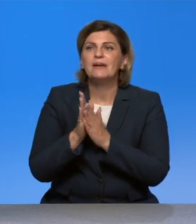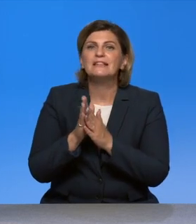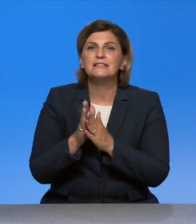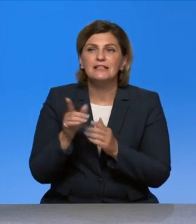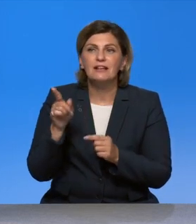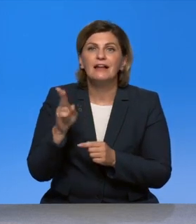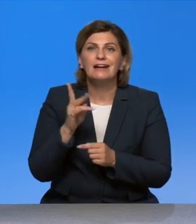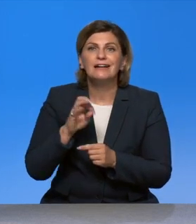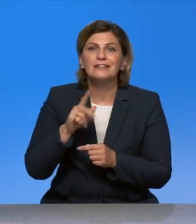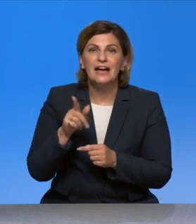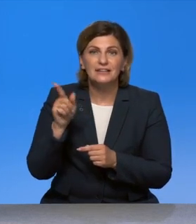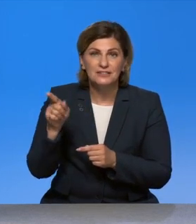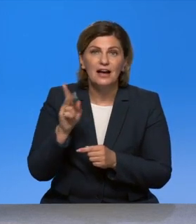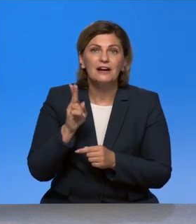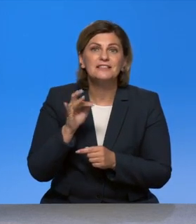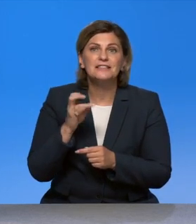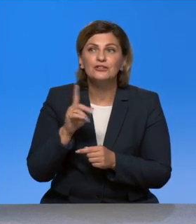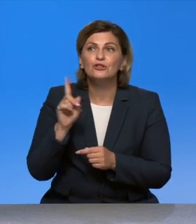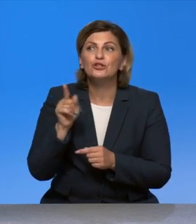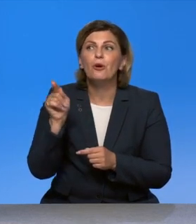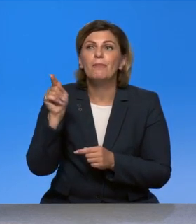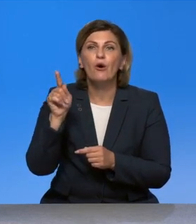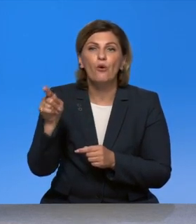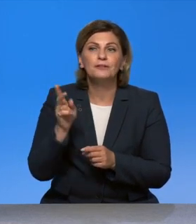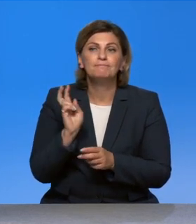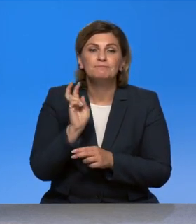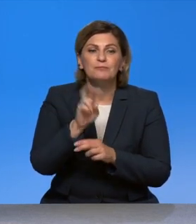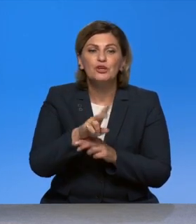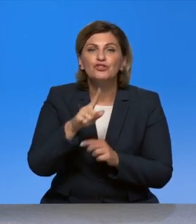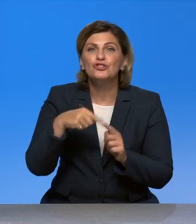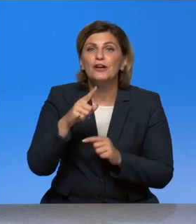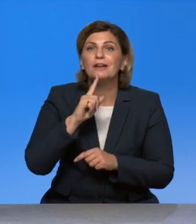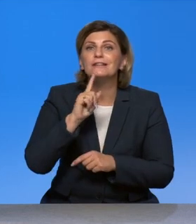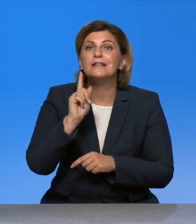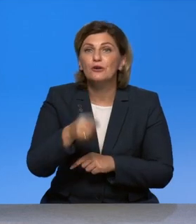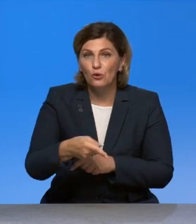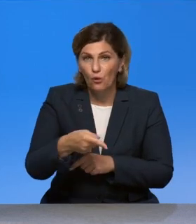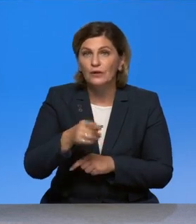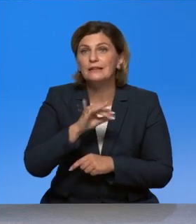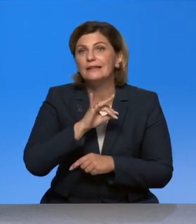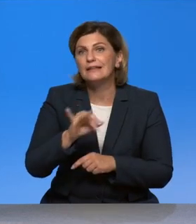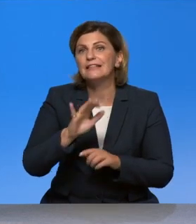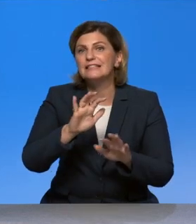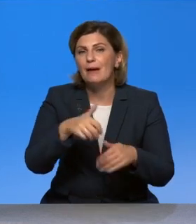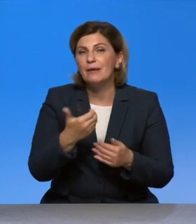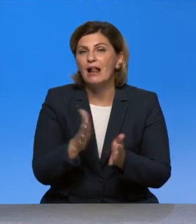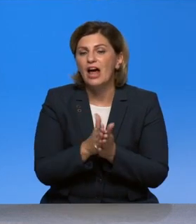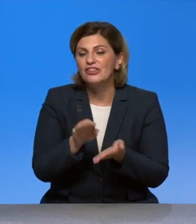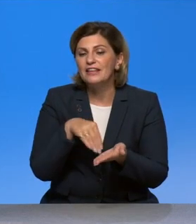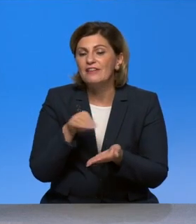чтобы корабль зашел через год забрать его дневники. Mm-hmm. То есть он знал, что, скорее всего, он не вернется. То есть даже так?